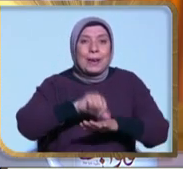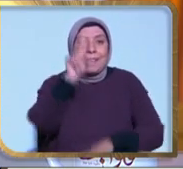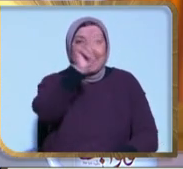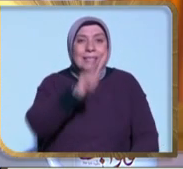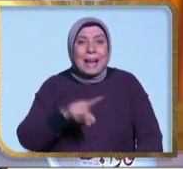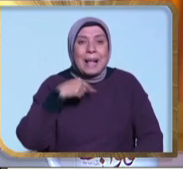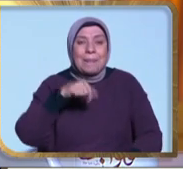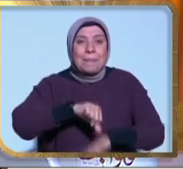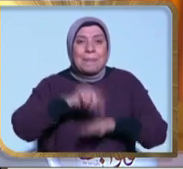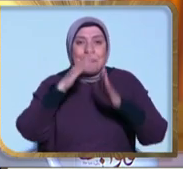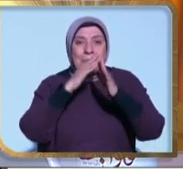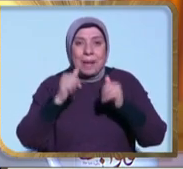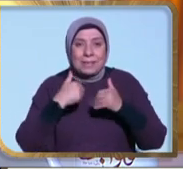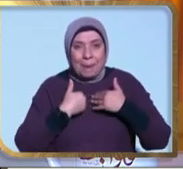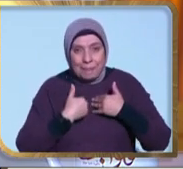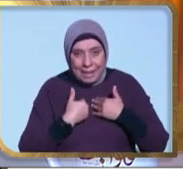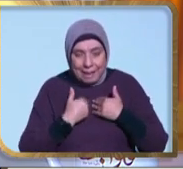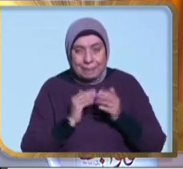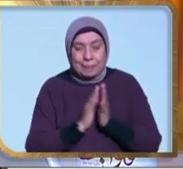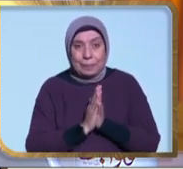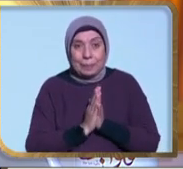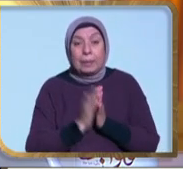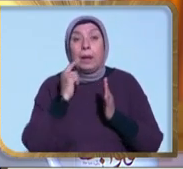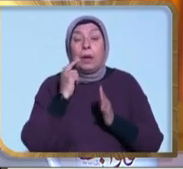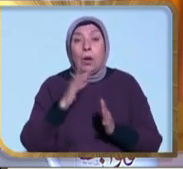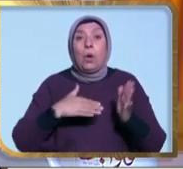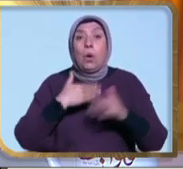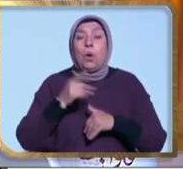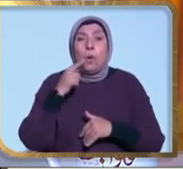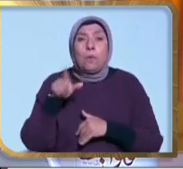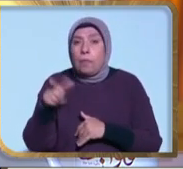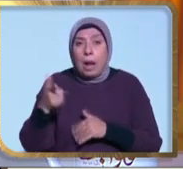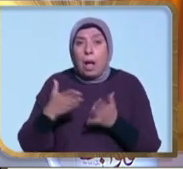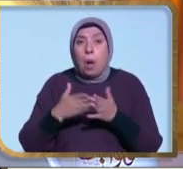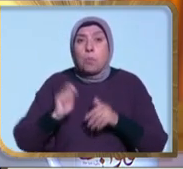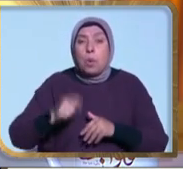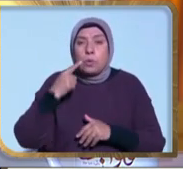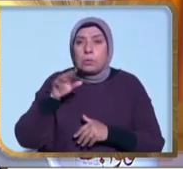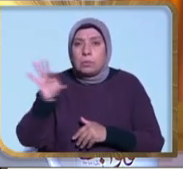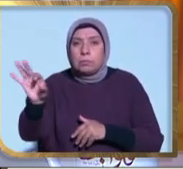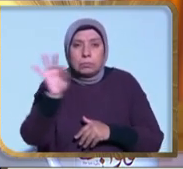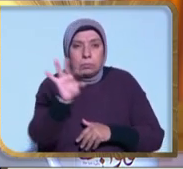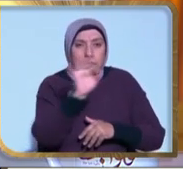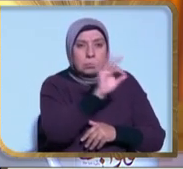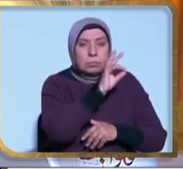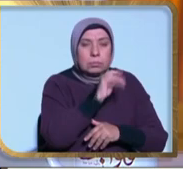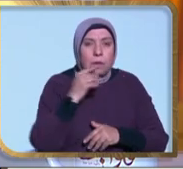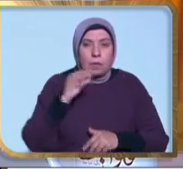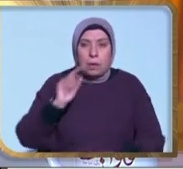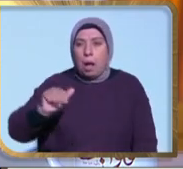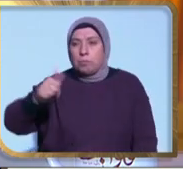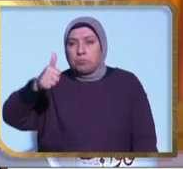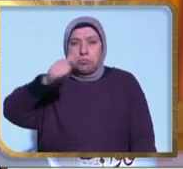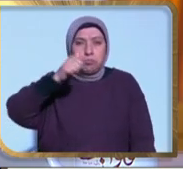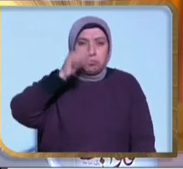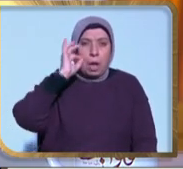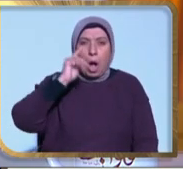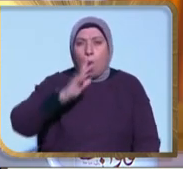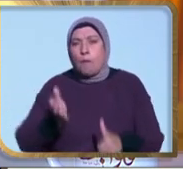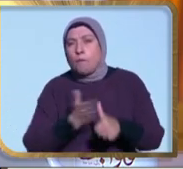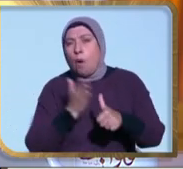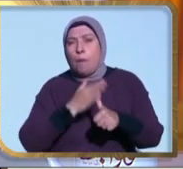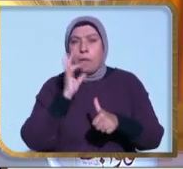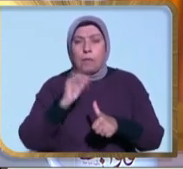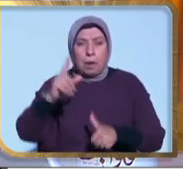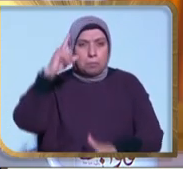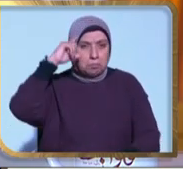فاختار سيدنا موسى عليه السلام من كل قبيله ومن كل سبط خيارهم وارشادهم واحسنهم واكثرهم